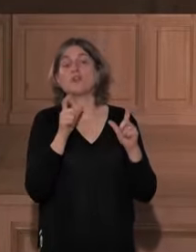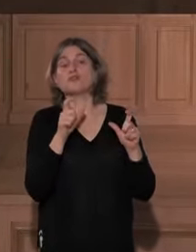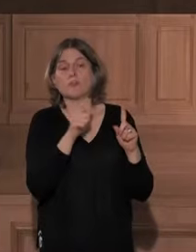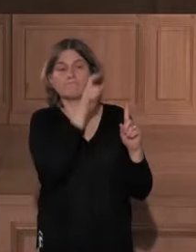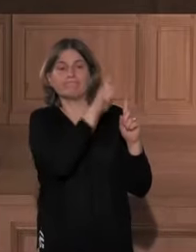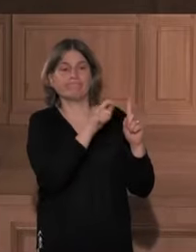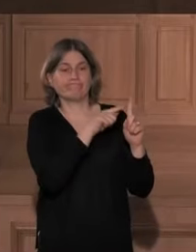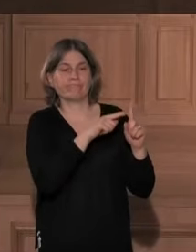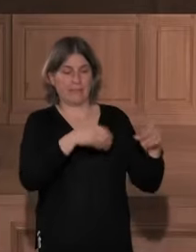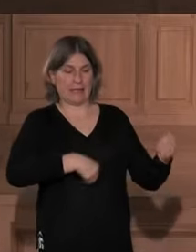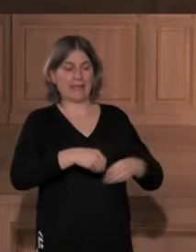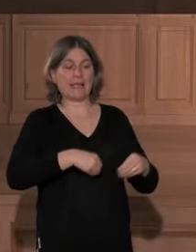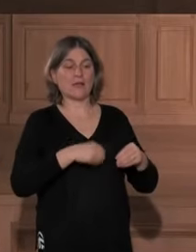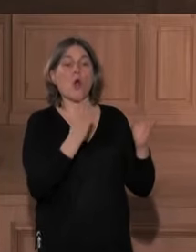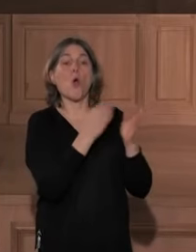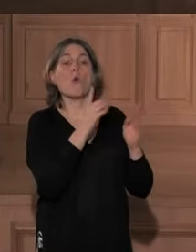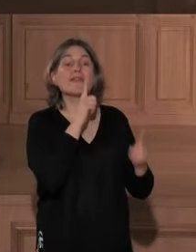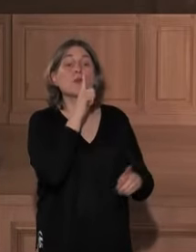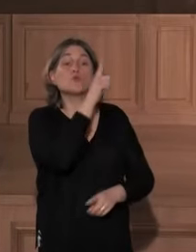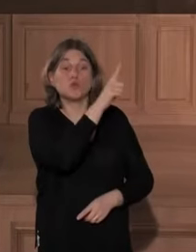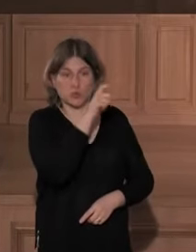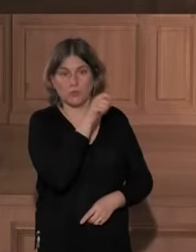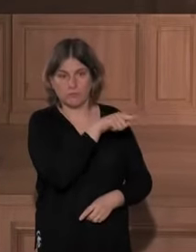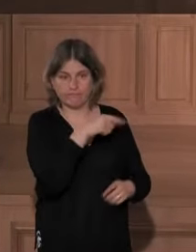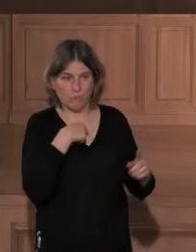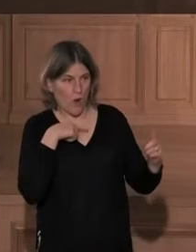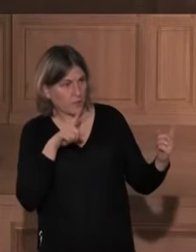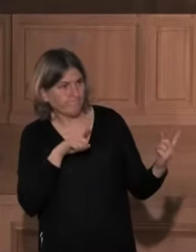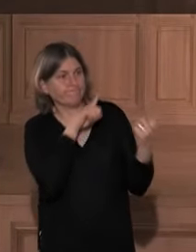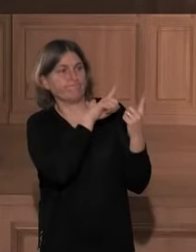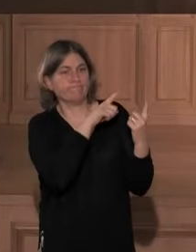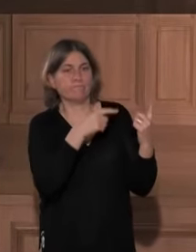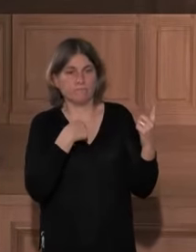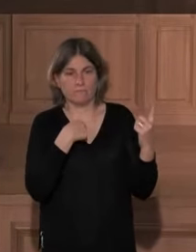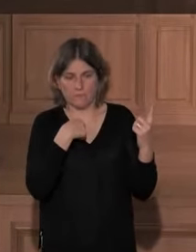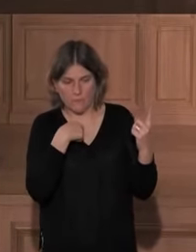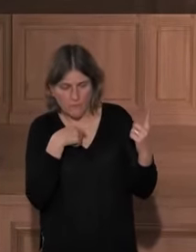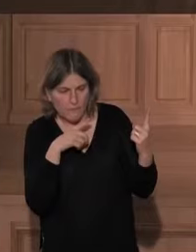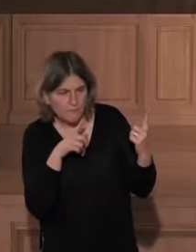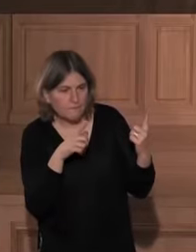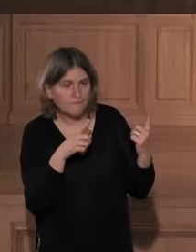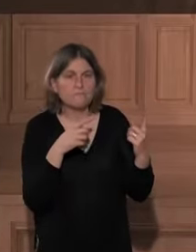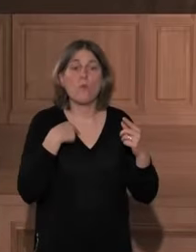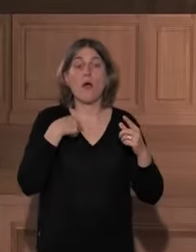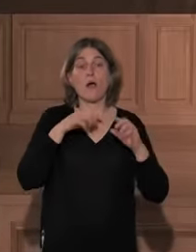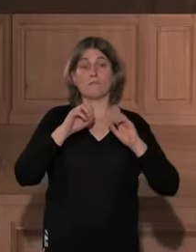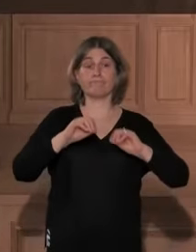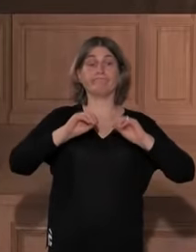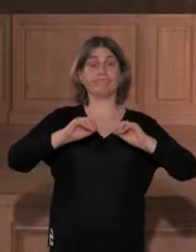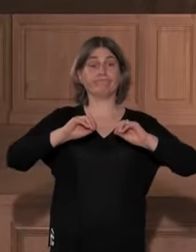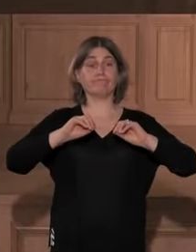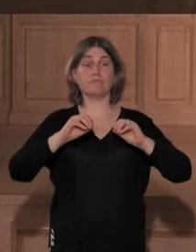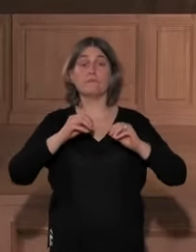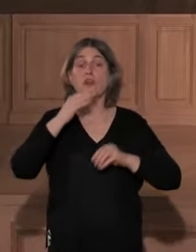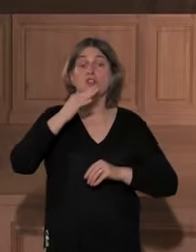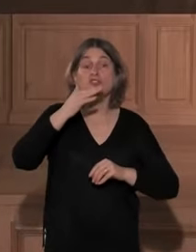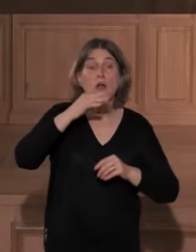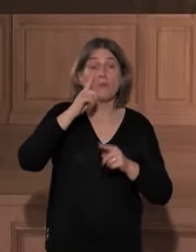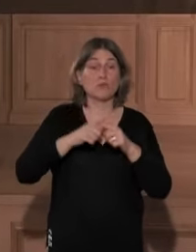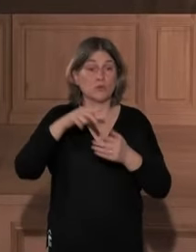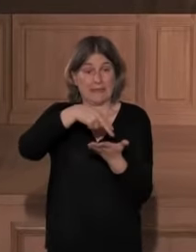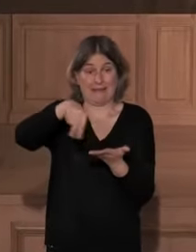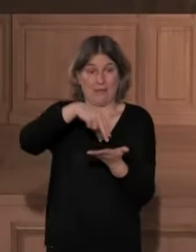était directeur de l'hôpital de jour d'Antony et de Saint-Eusumont et je faisais de la musique, plus principalement du rap, et je donnais des cours de chant et de danse. Et